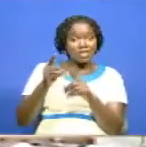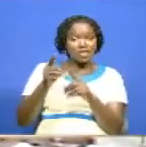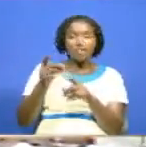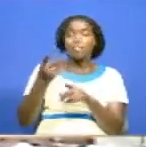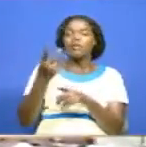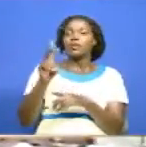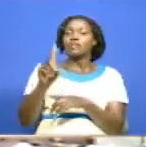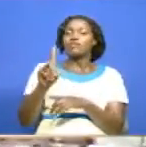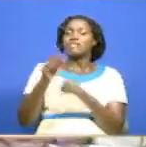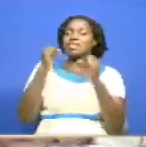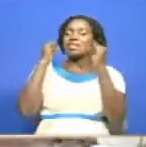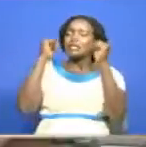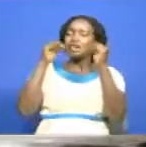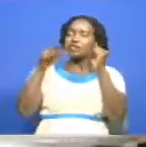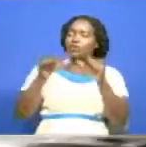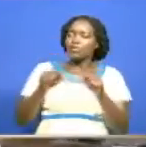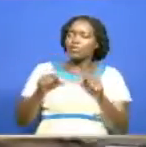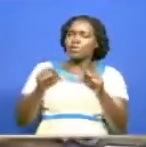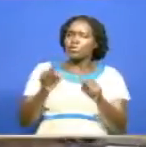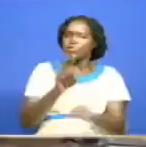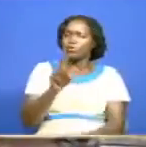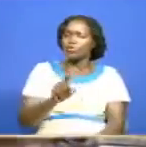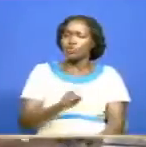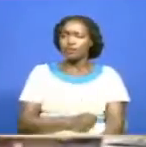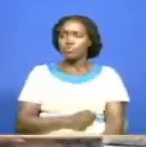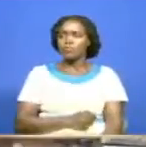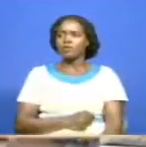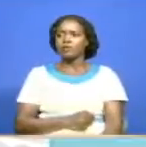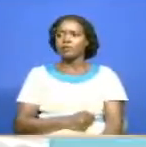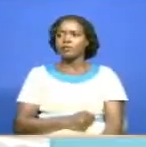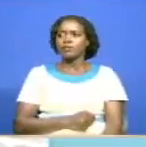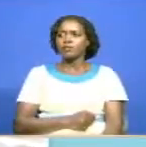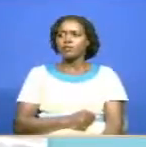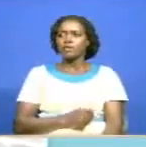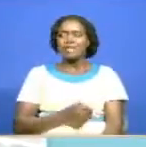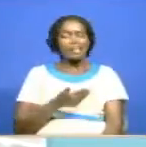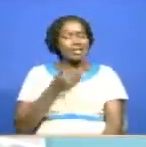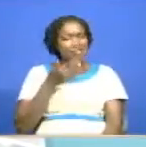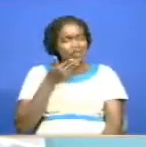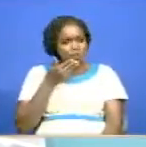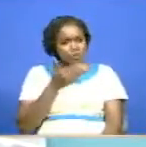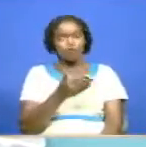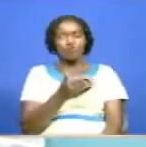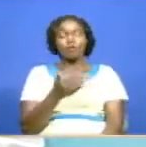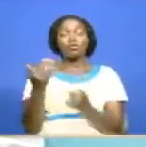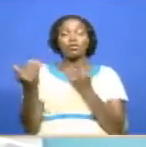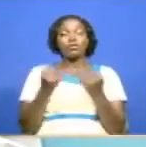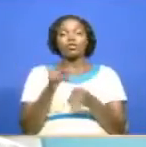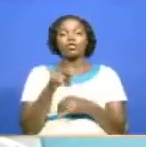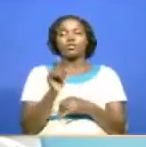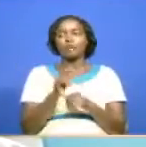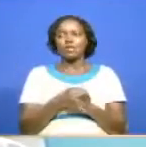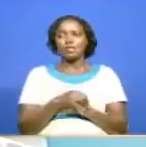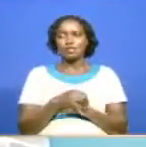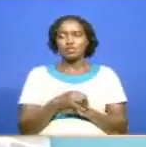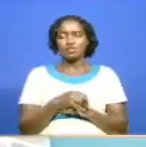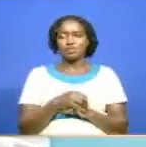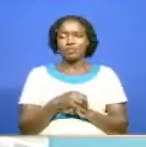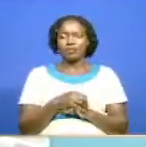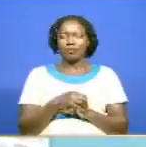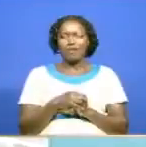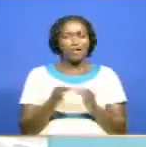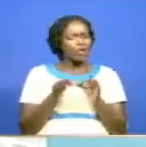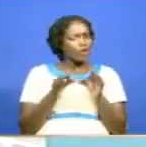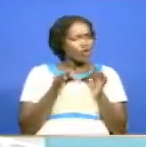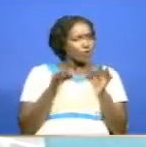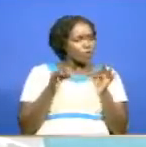mkiwa mgomoni? Asante sana na asante Suleiman kwa mwaliko wako. Imekuwa ni muda